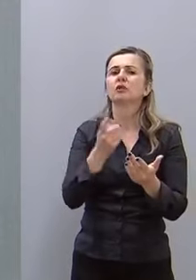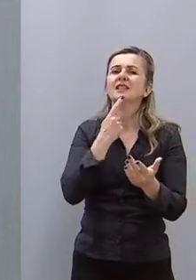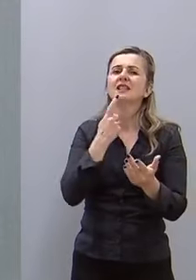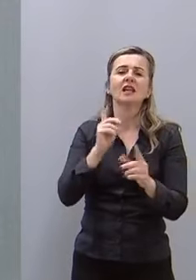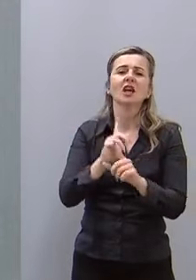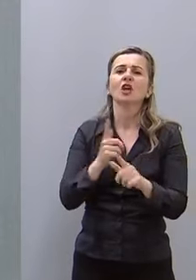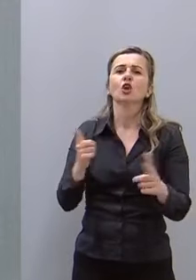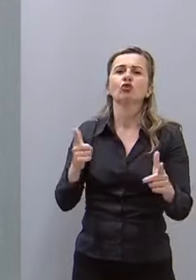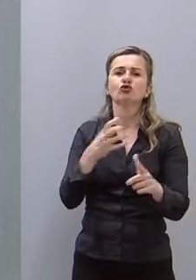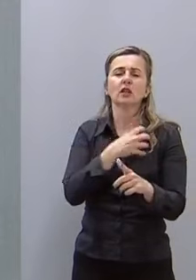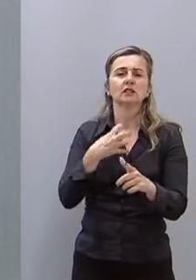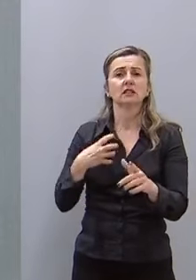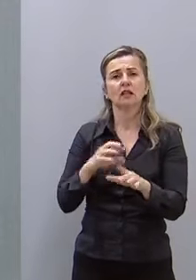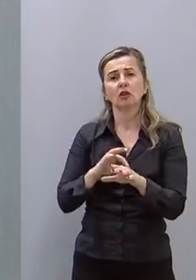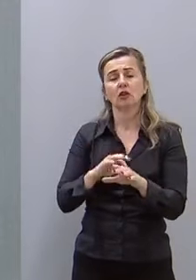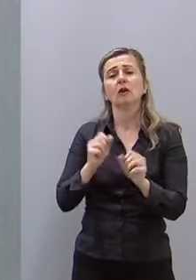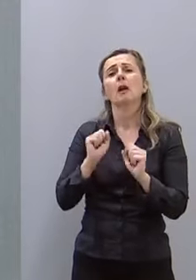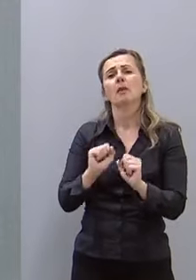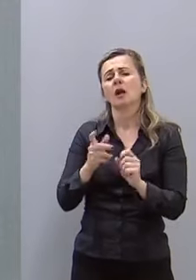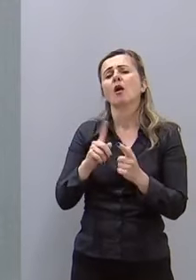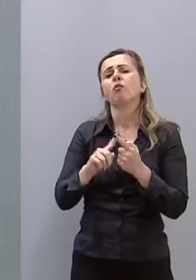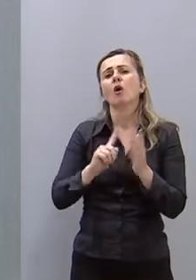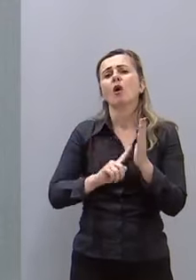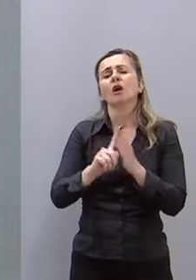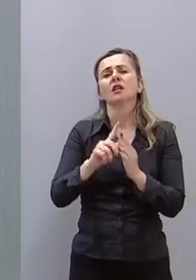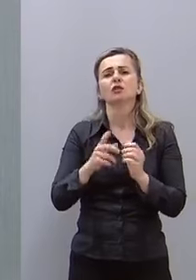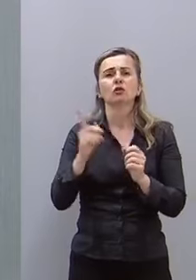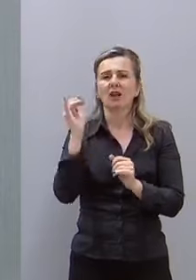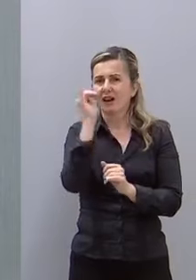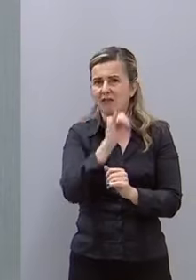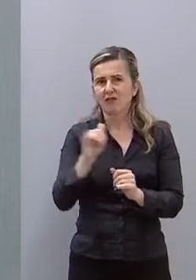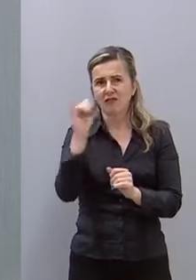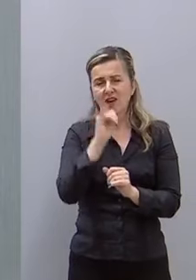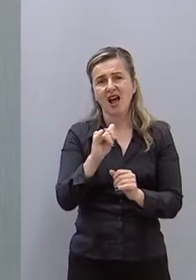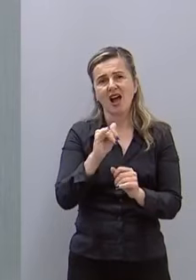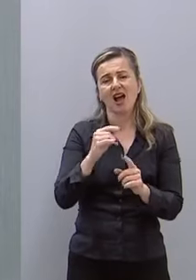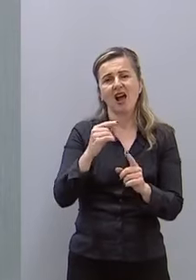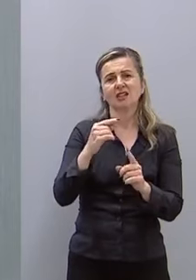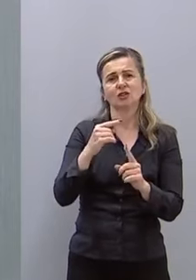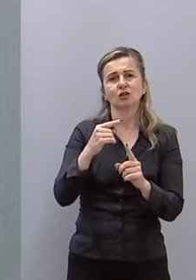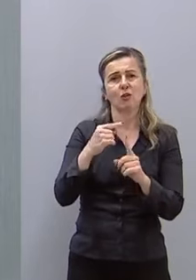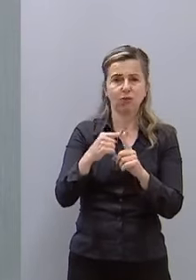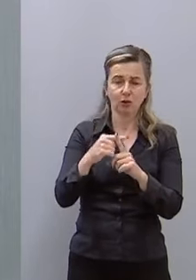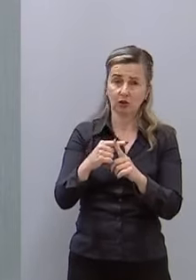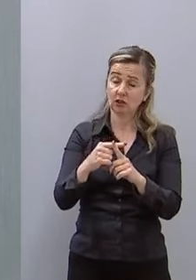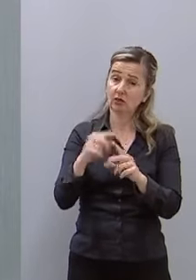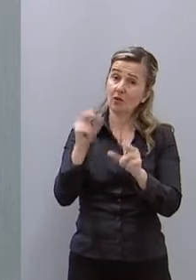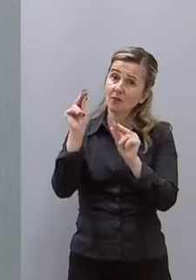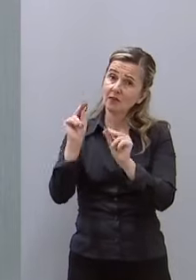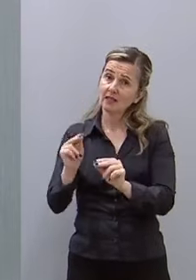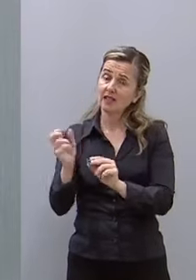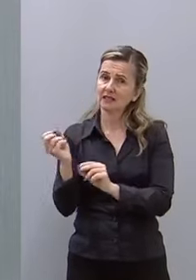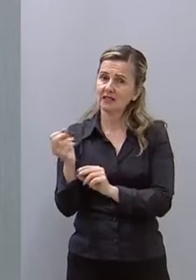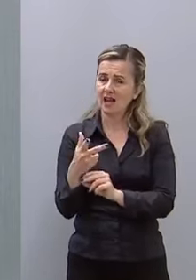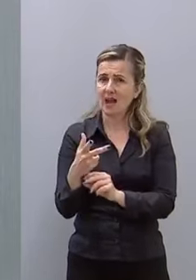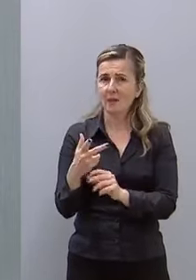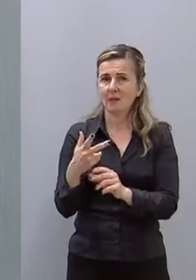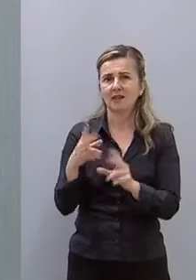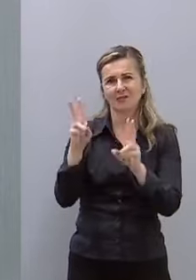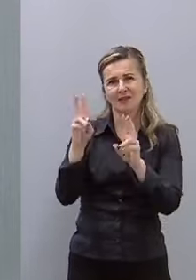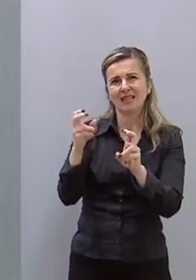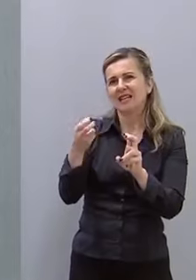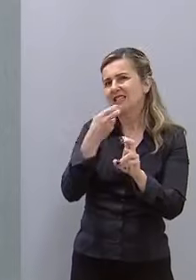proprio perché potrebbero dare dei falsi asintomatici per cui i test rapidi le saponette per